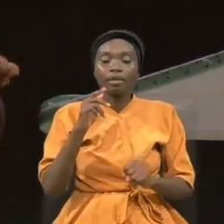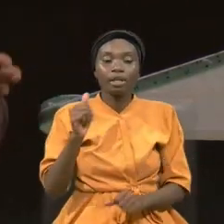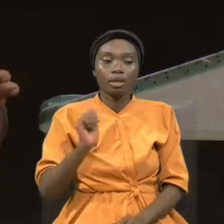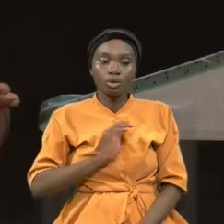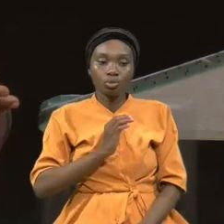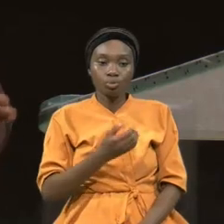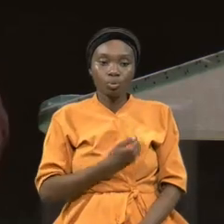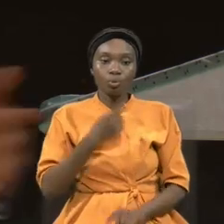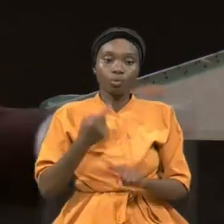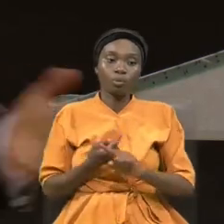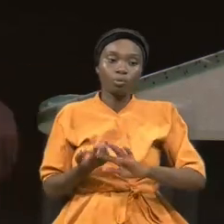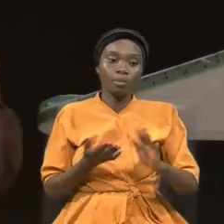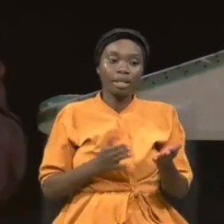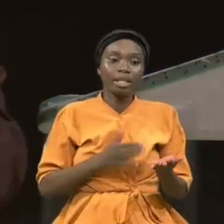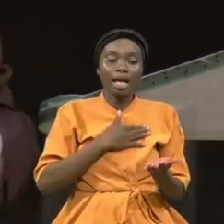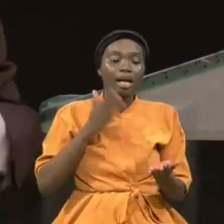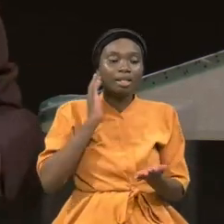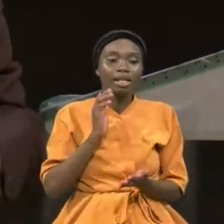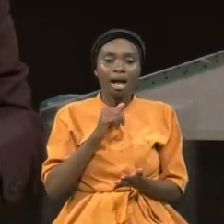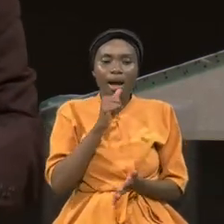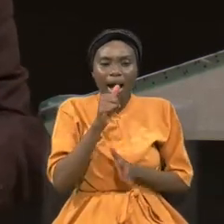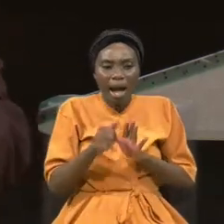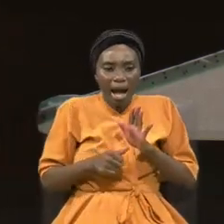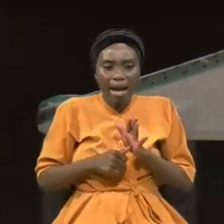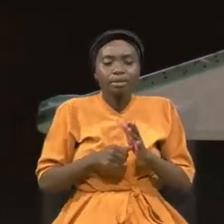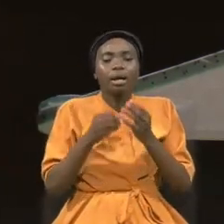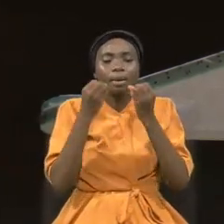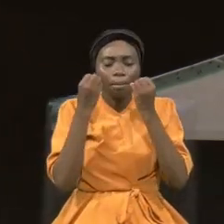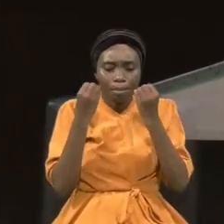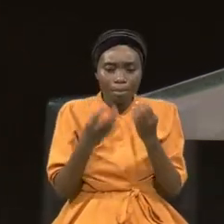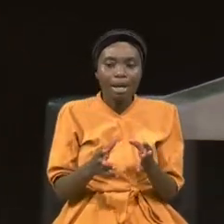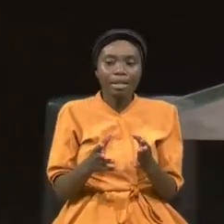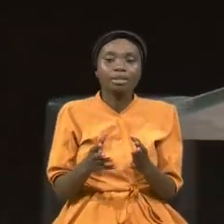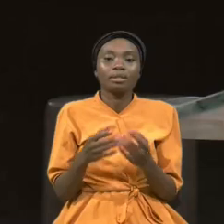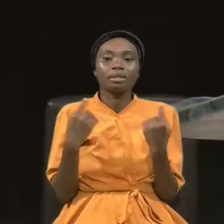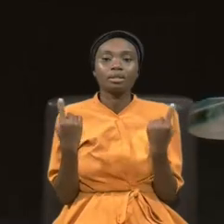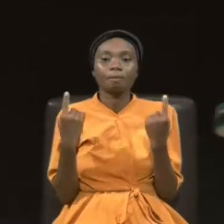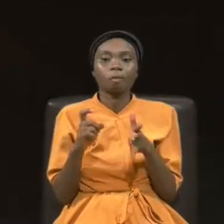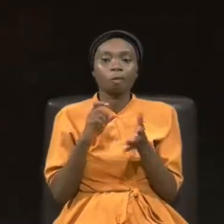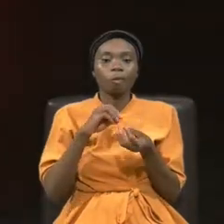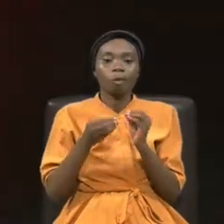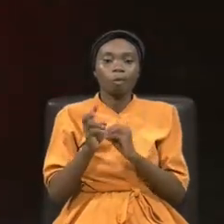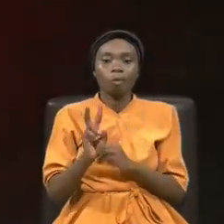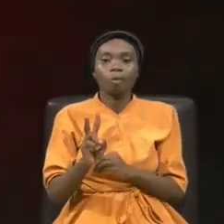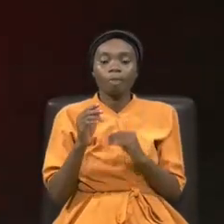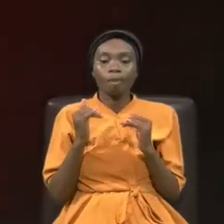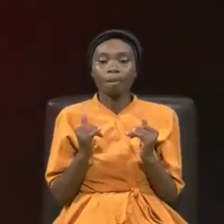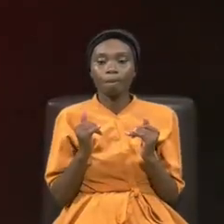la mort et couvrira une multitude de péchés. Voyons la deuxième partie